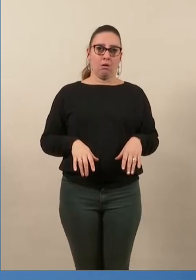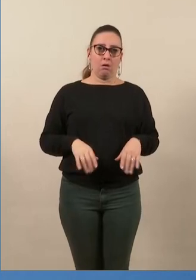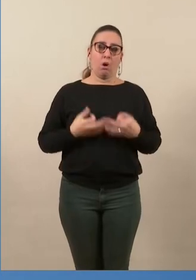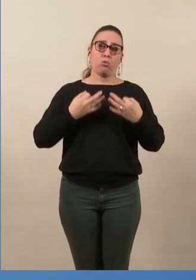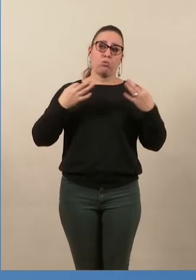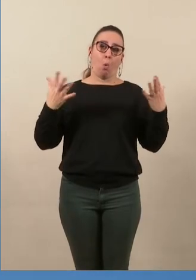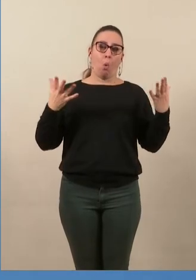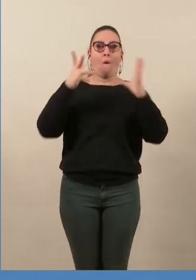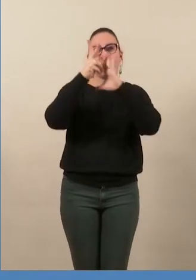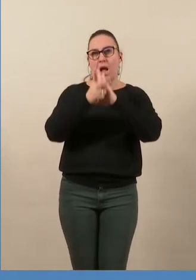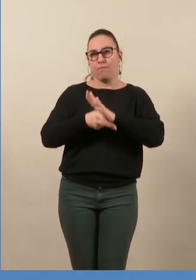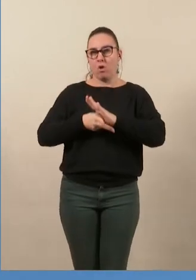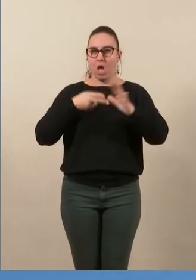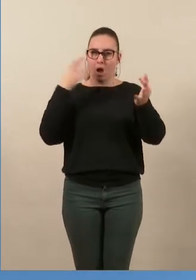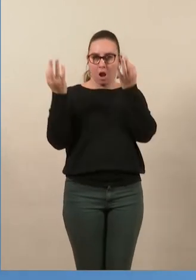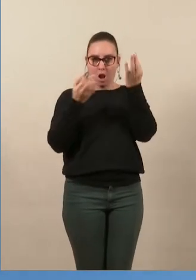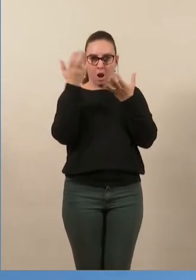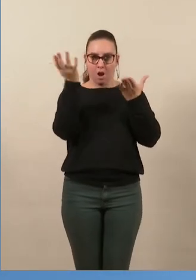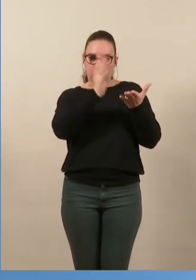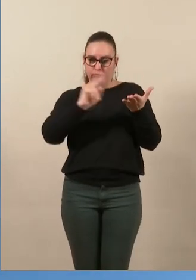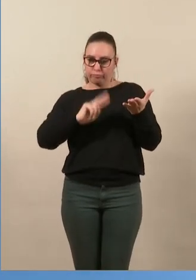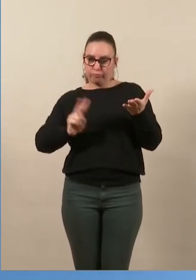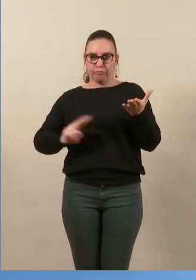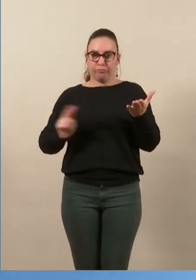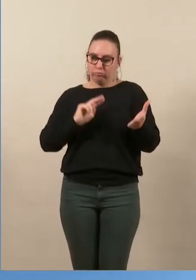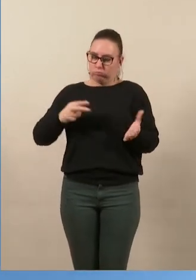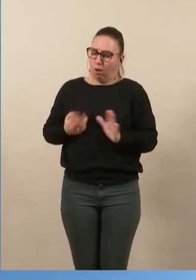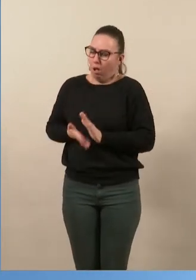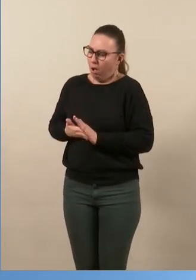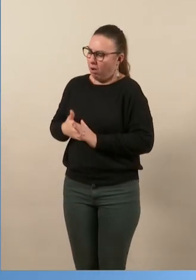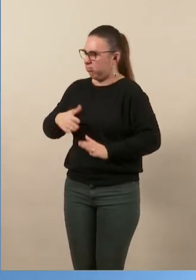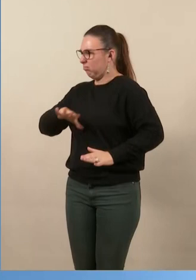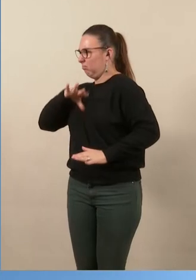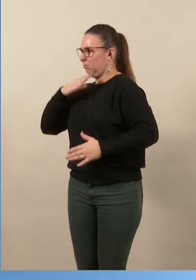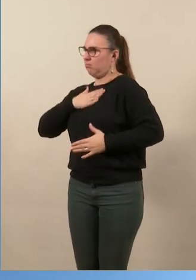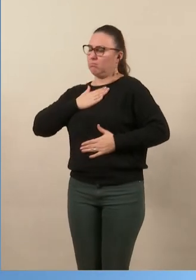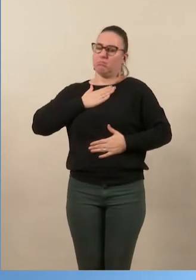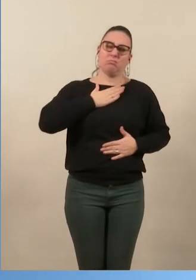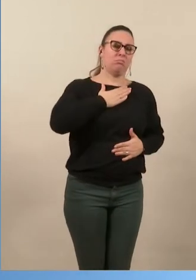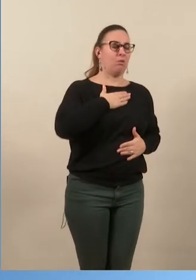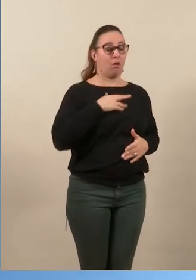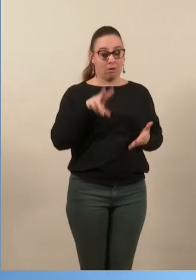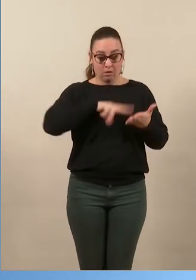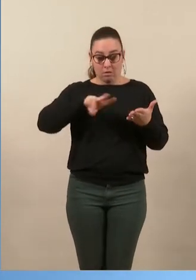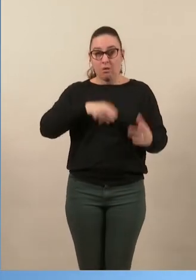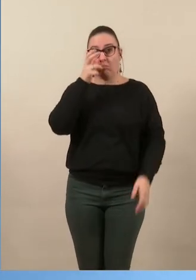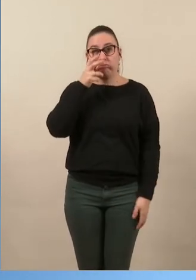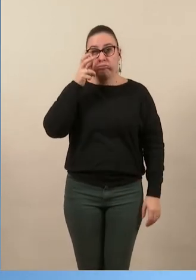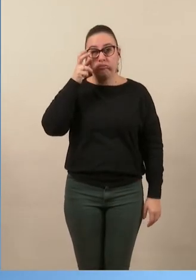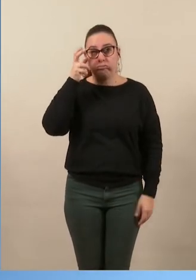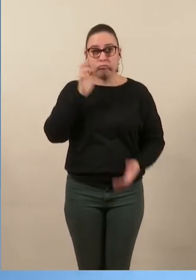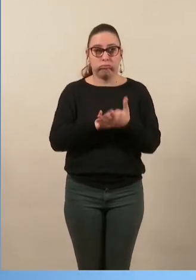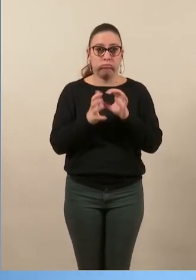beau mots enfin c'est c'est presque de l'auto congratulation c'est c'est assez laborieux à lire